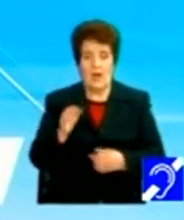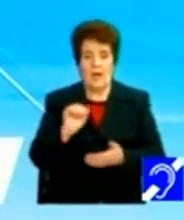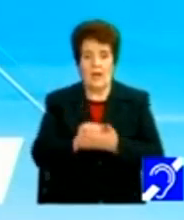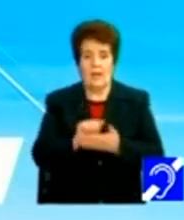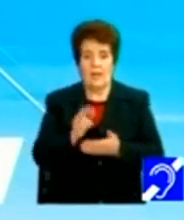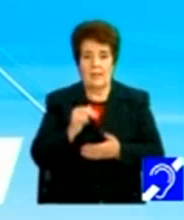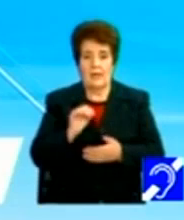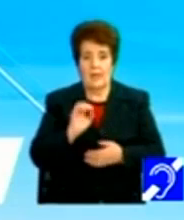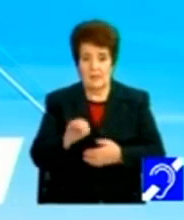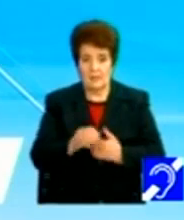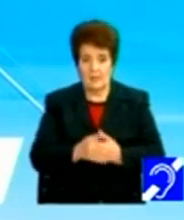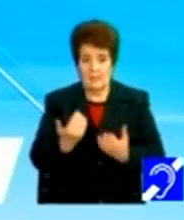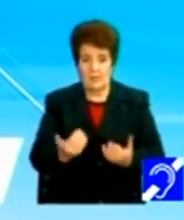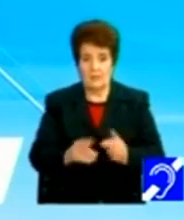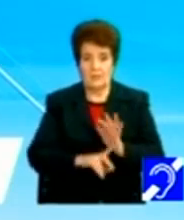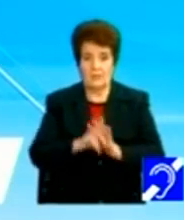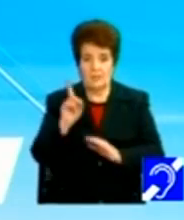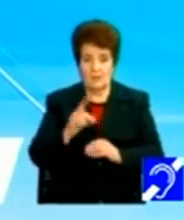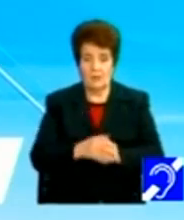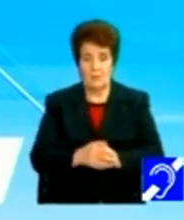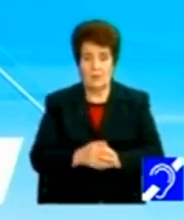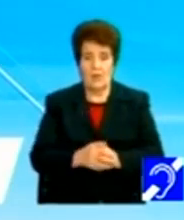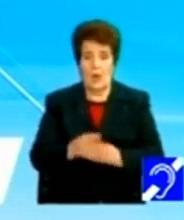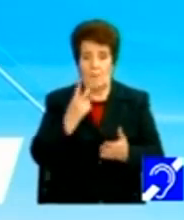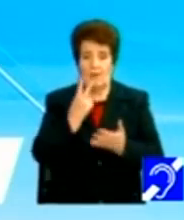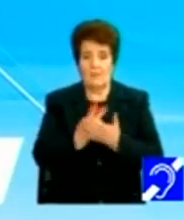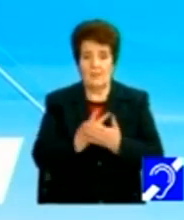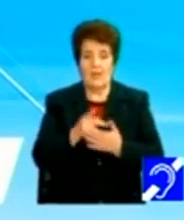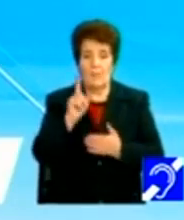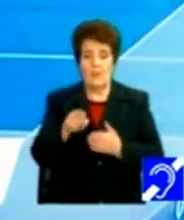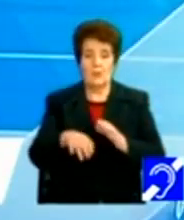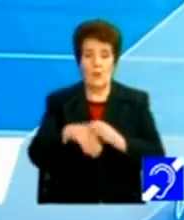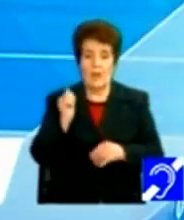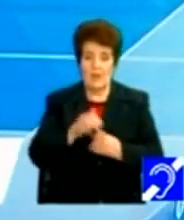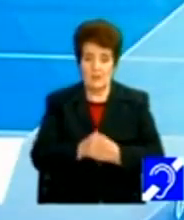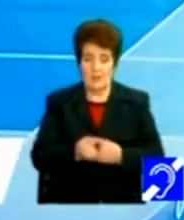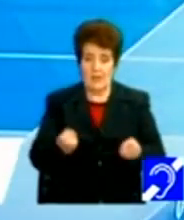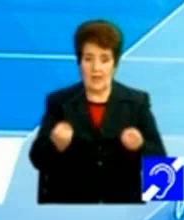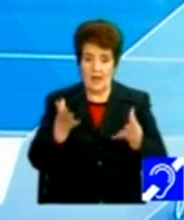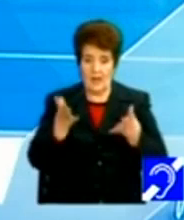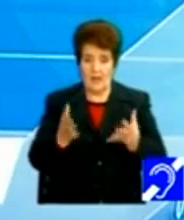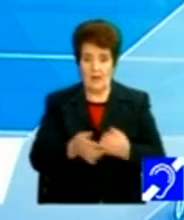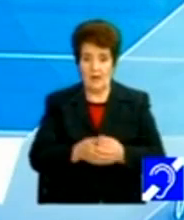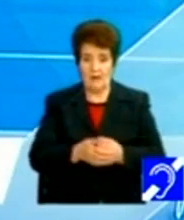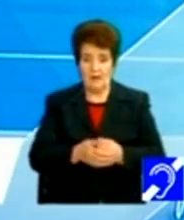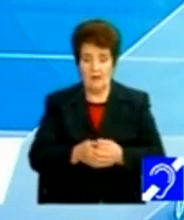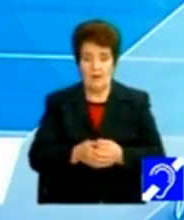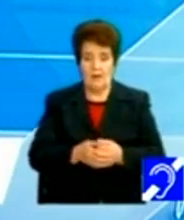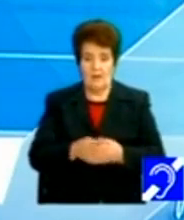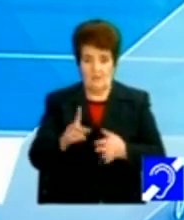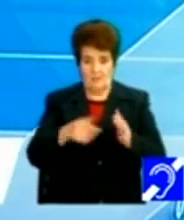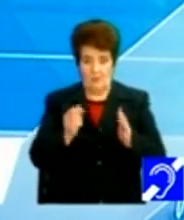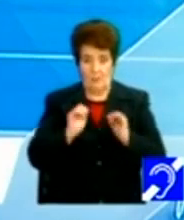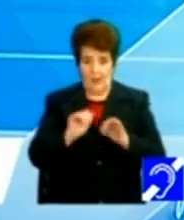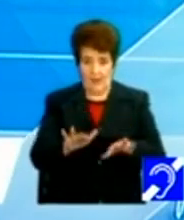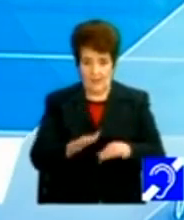acesta ar trebui. De aici începem, de fapt, acum pregătirea pentru alegeri. Deci, e clar că asta era și sensul întrebării mele.